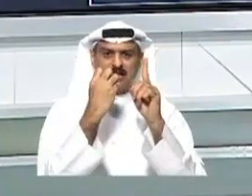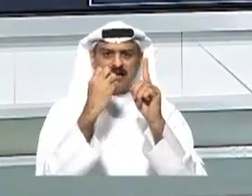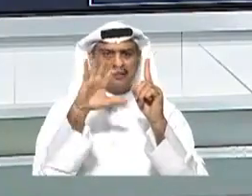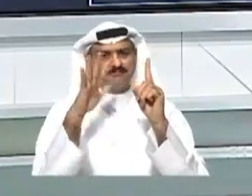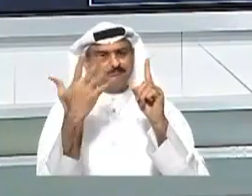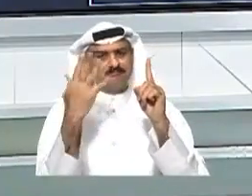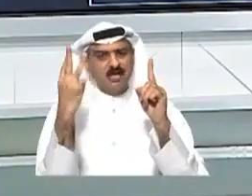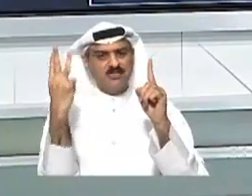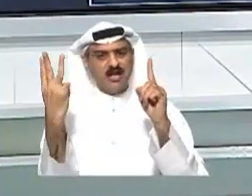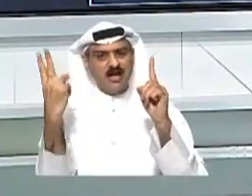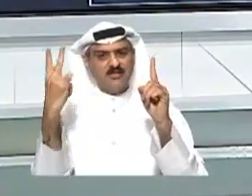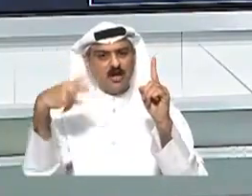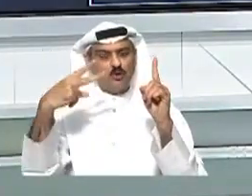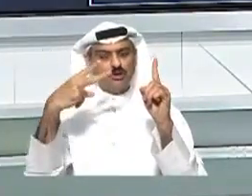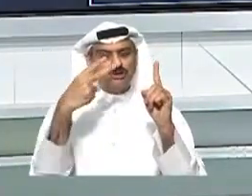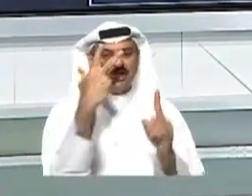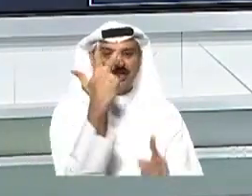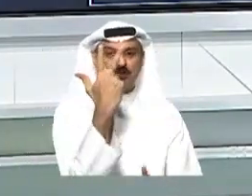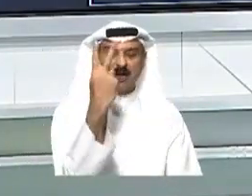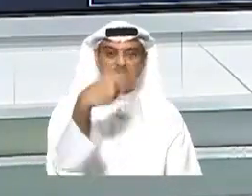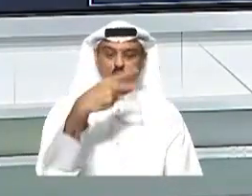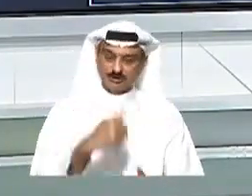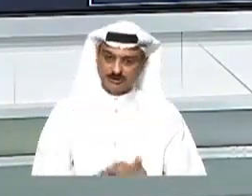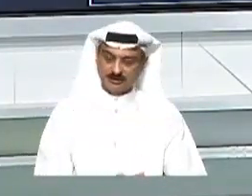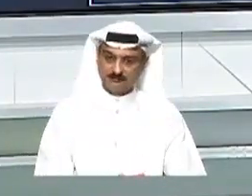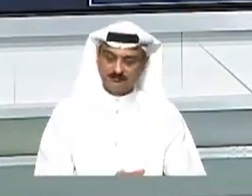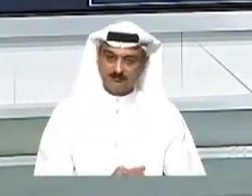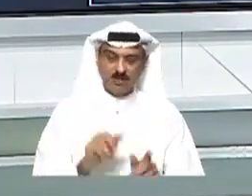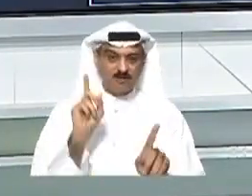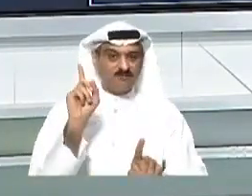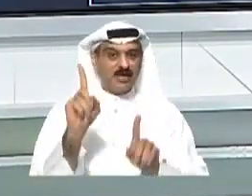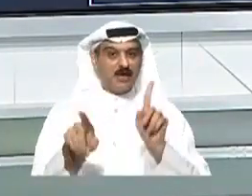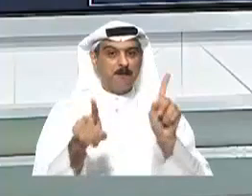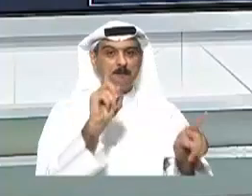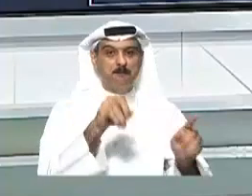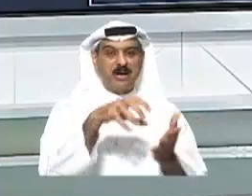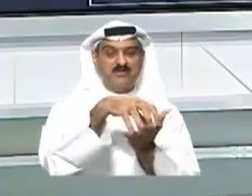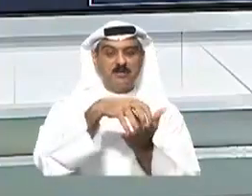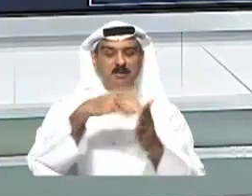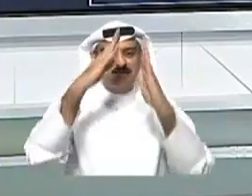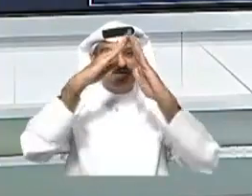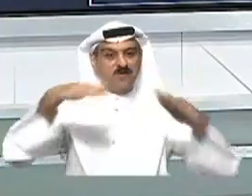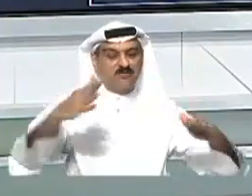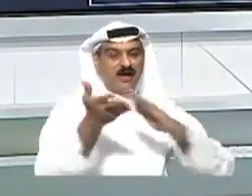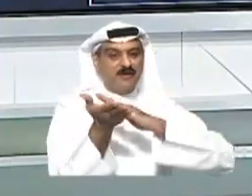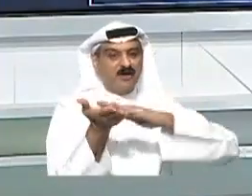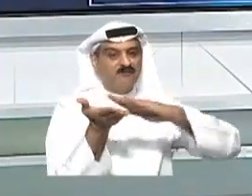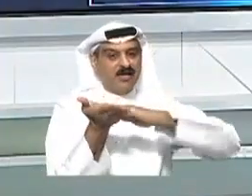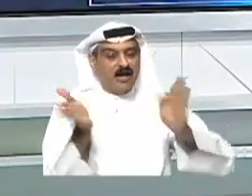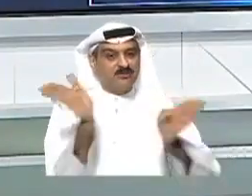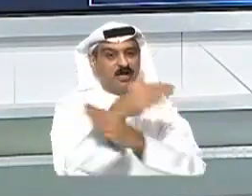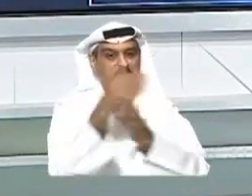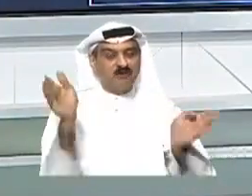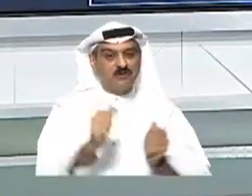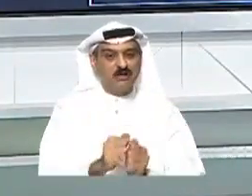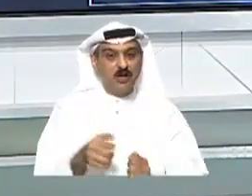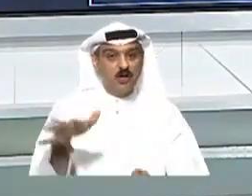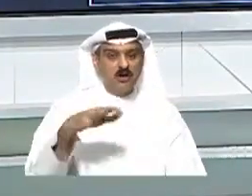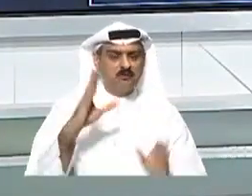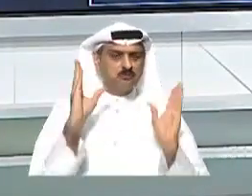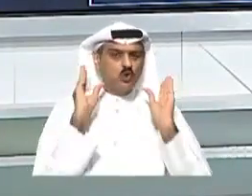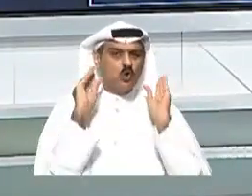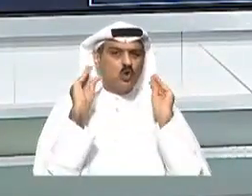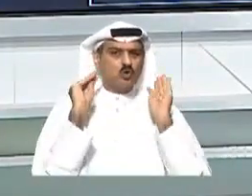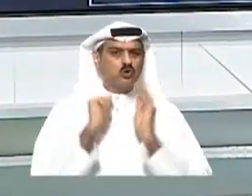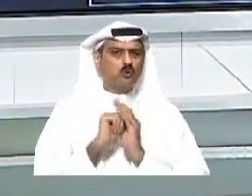بين 23 إلى 28 درجة مئوية في معظم المناطق البرية وكذلك داخل البحر، مع أجواء رطبة وقد تصل